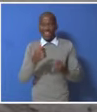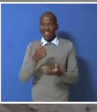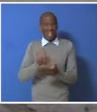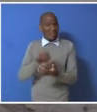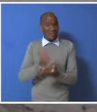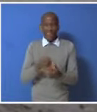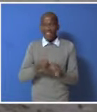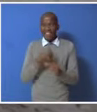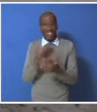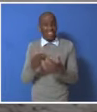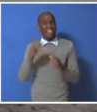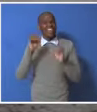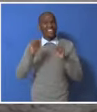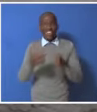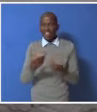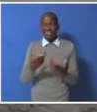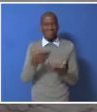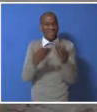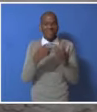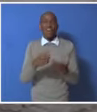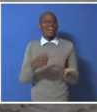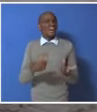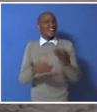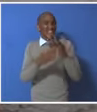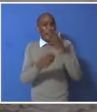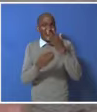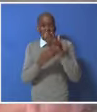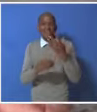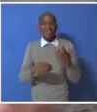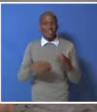kgona fela go apaya sengwe le sengwe a go tla ka mogodu a go tla ka eng